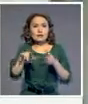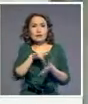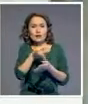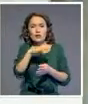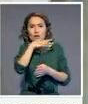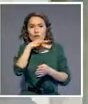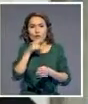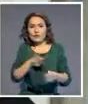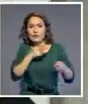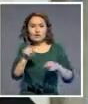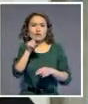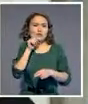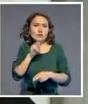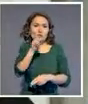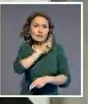қоныс аударады.